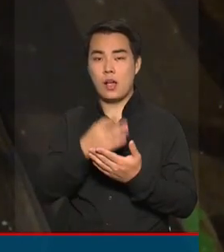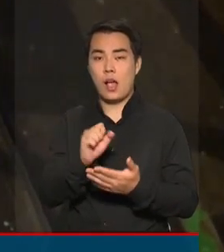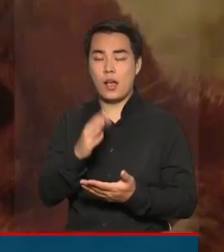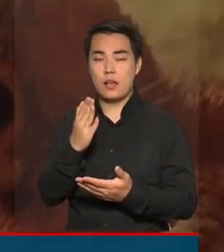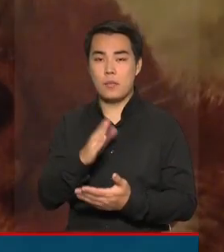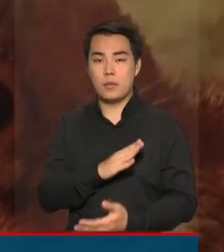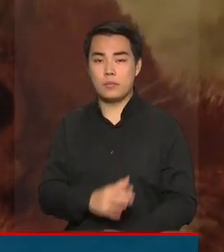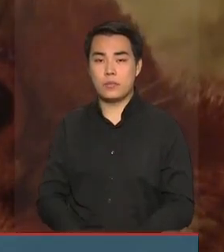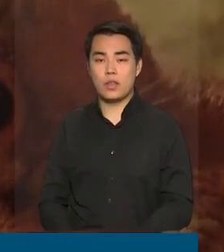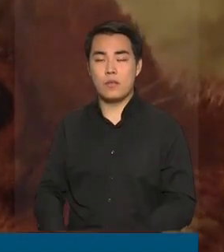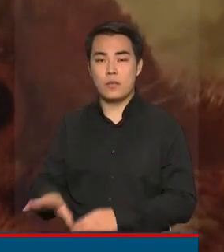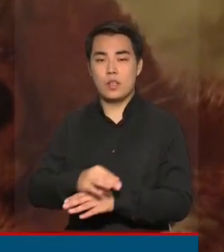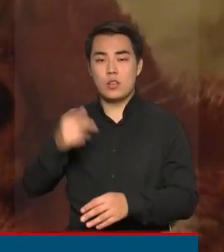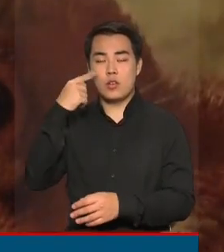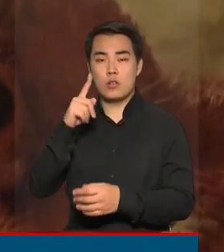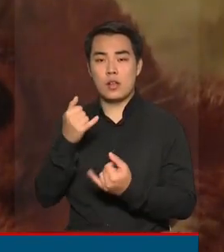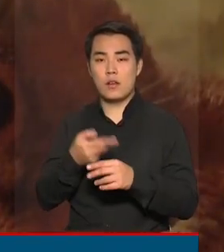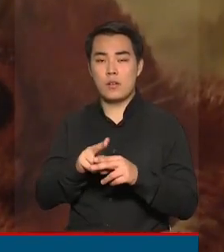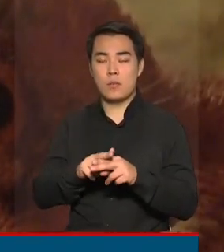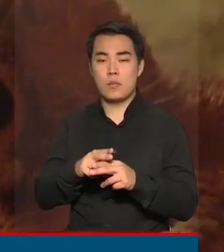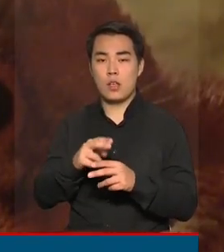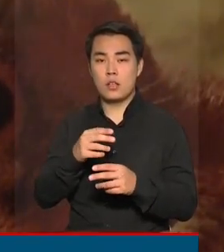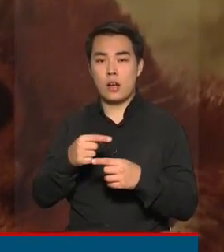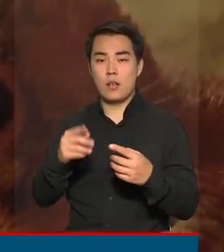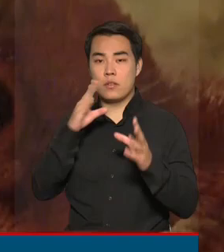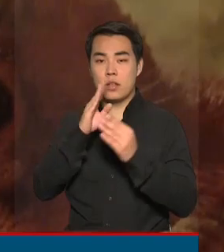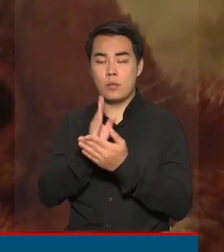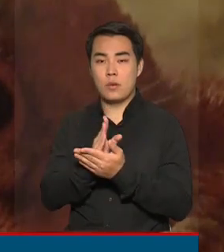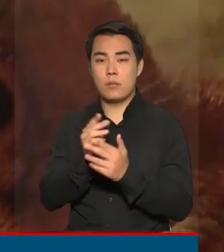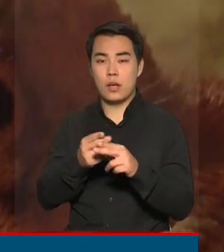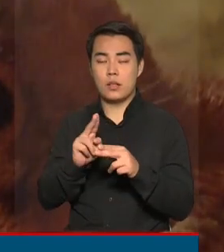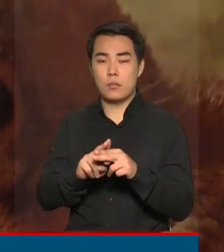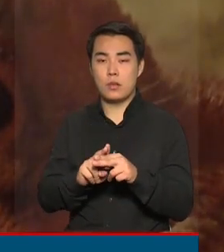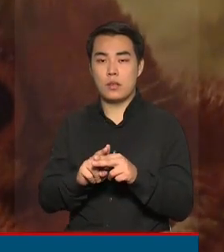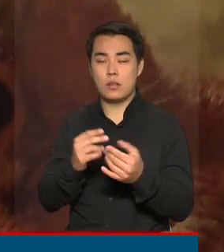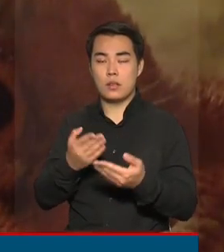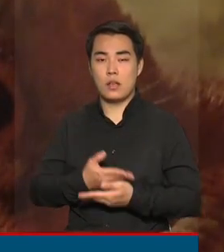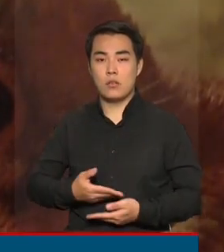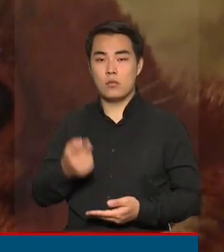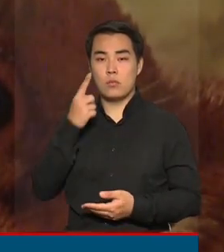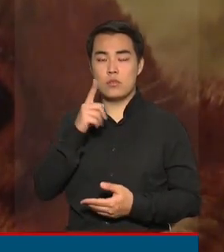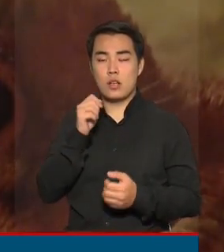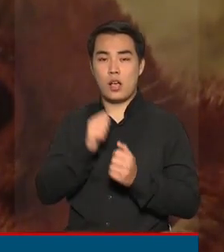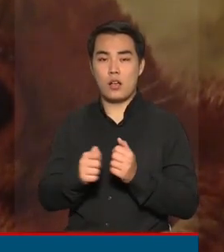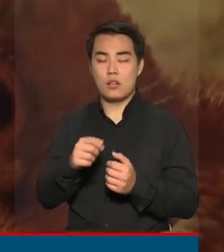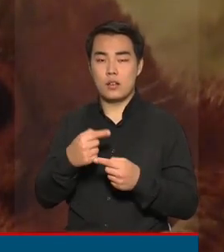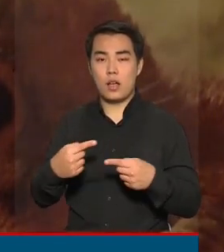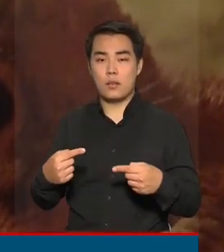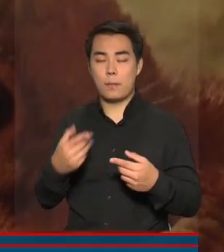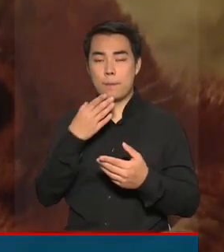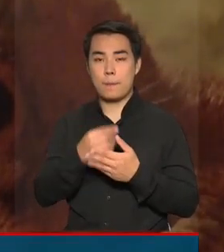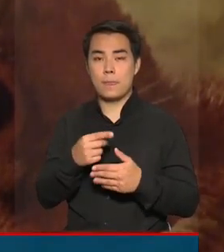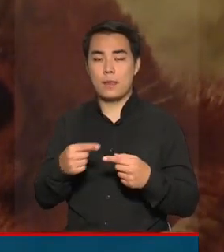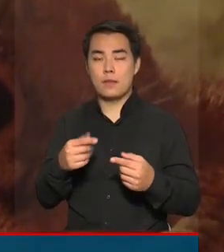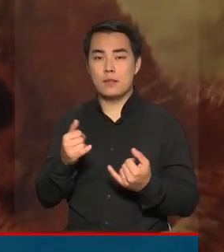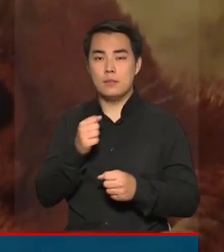Азии. Все мечтают о таких спортзалах. И поэтому, я думаю, каждому как бы хорошо